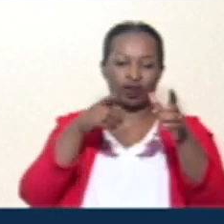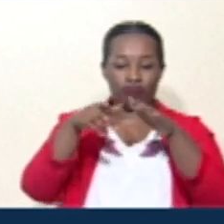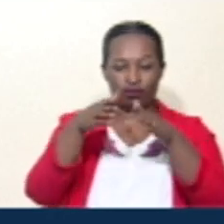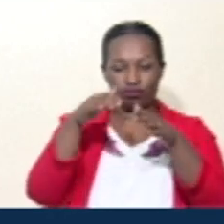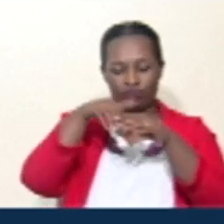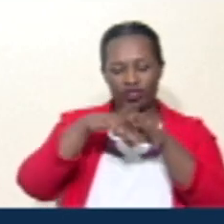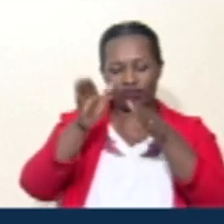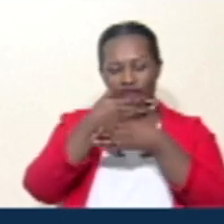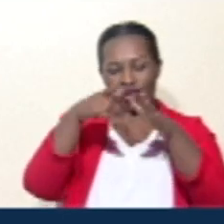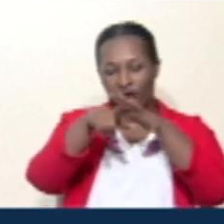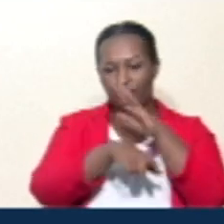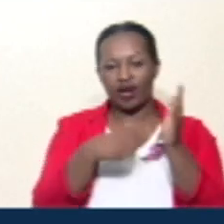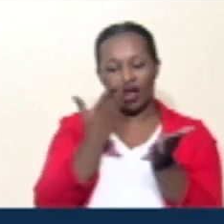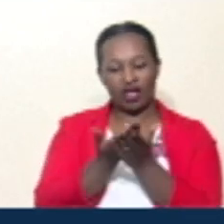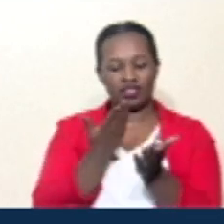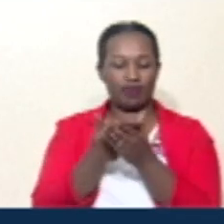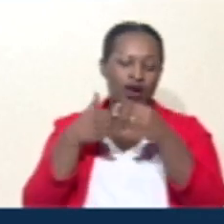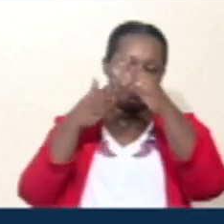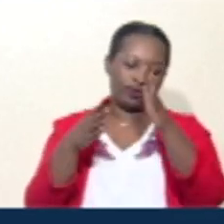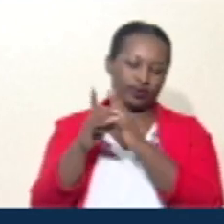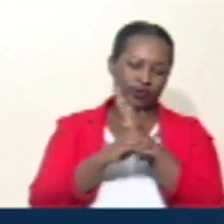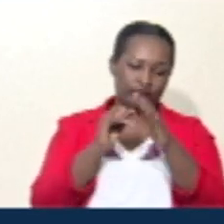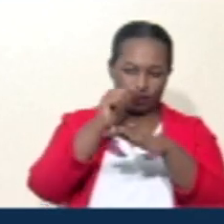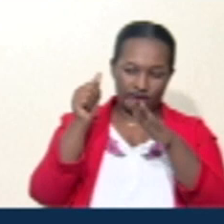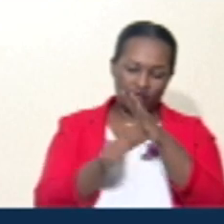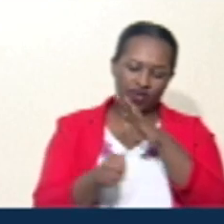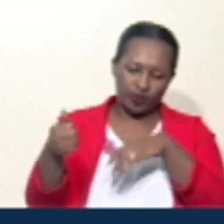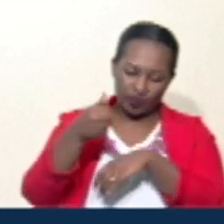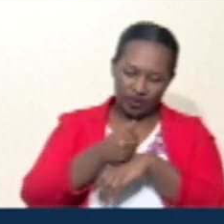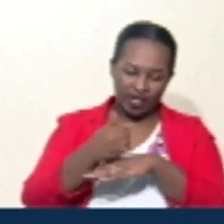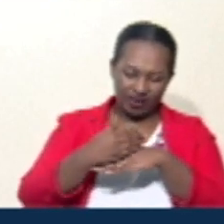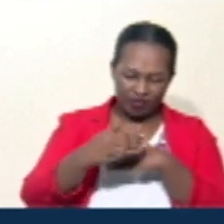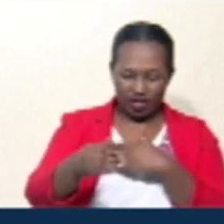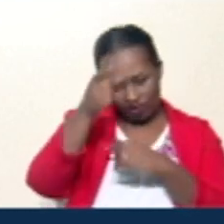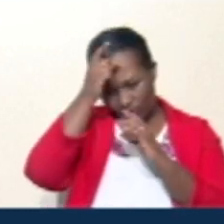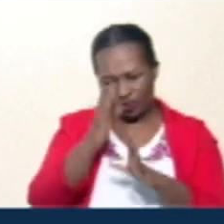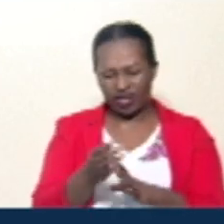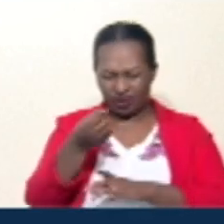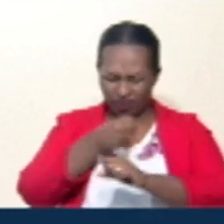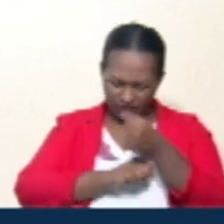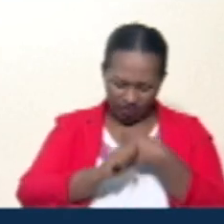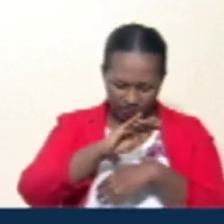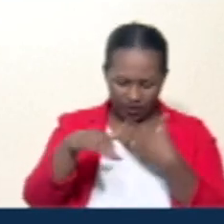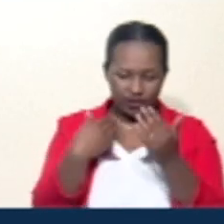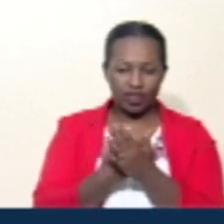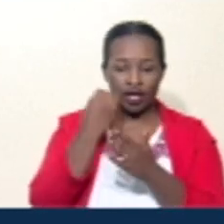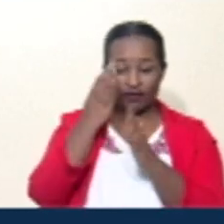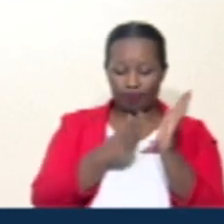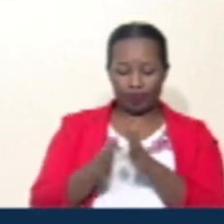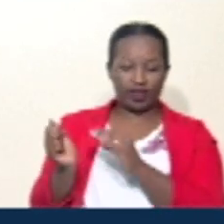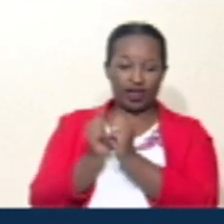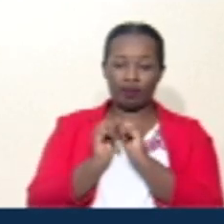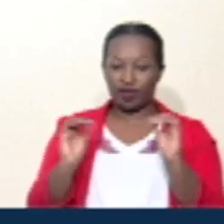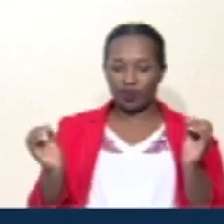Marie Vianney asaba abayobozi b'uturere bungirije gushyira umuturage ku isonga mu byo bakora byose. Iyo batapangiye hamwe umwe atanga